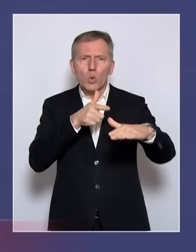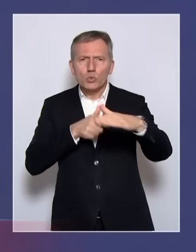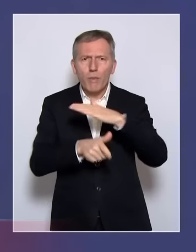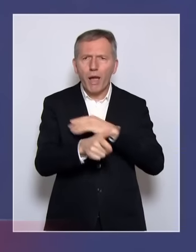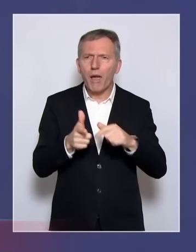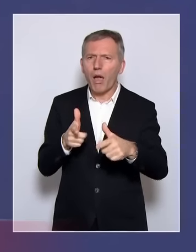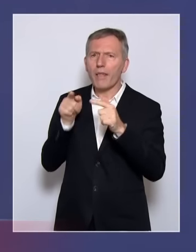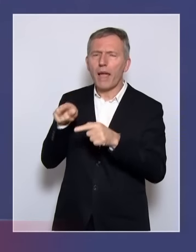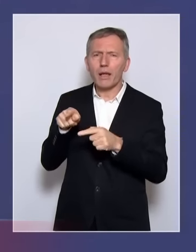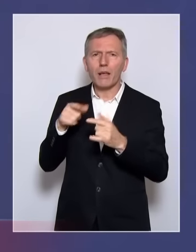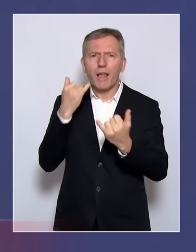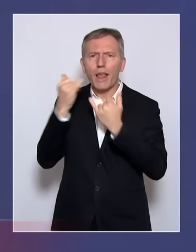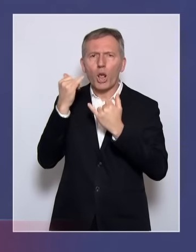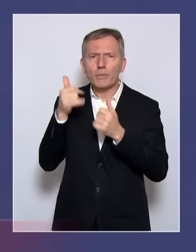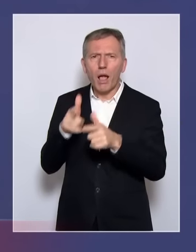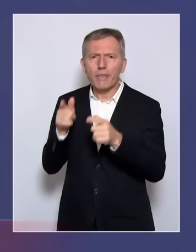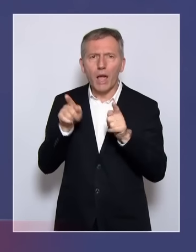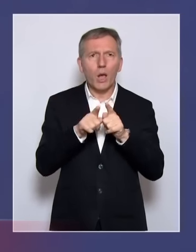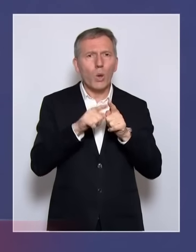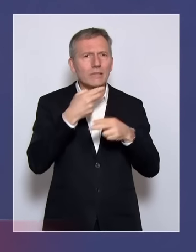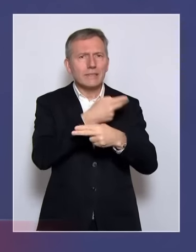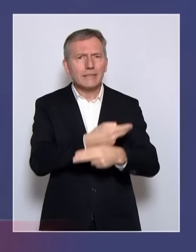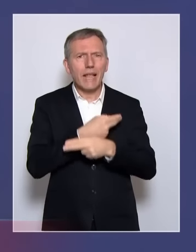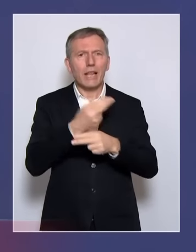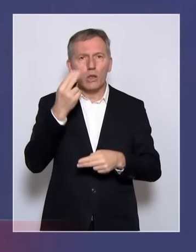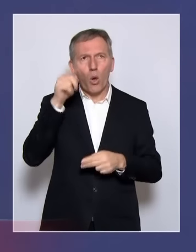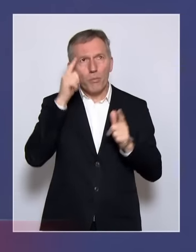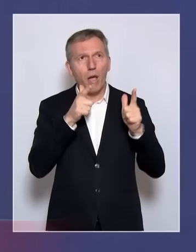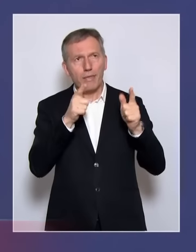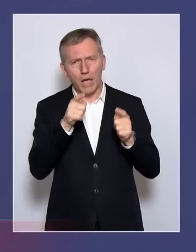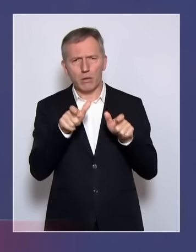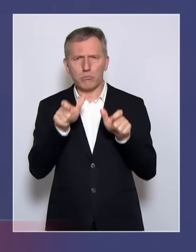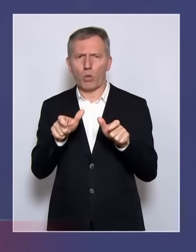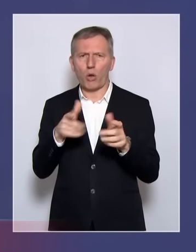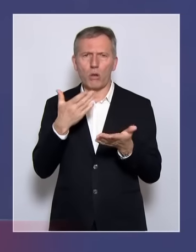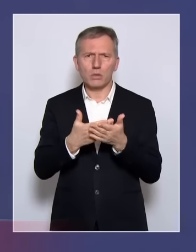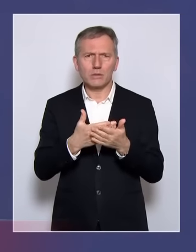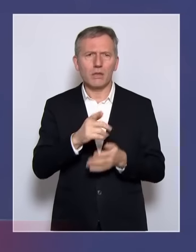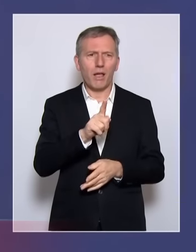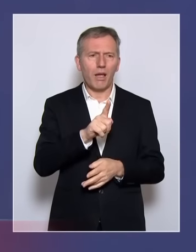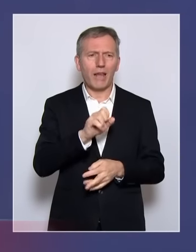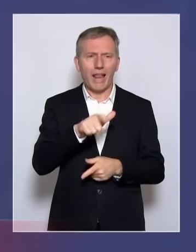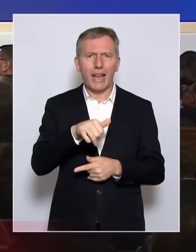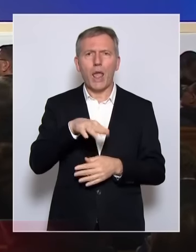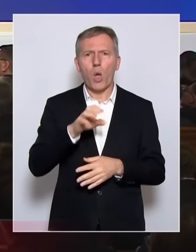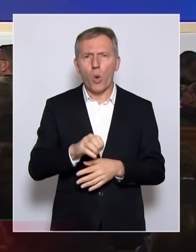télécommunications, ou aussi nos constellations européennes de satellites comme Galiléo, Copernicus ou demain Iris.